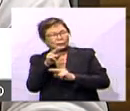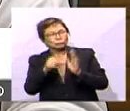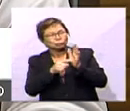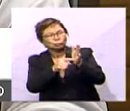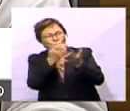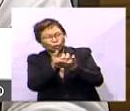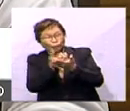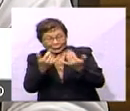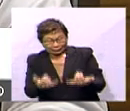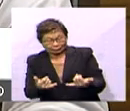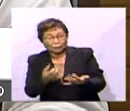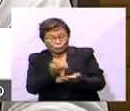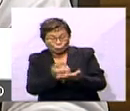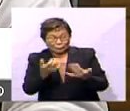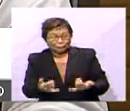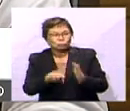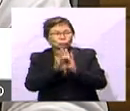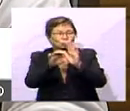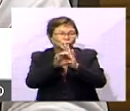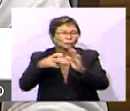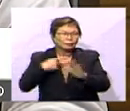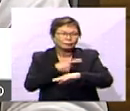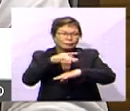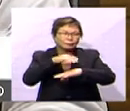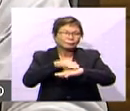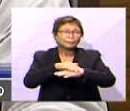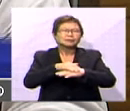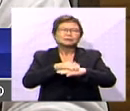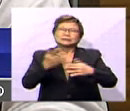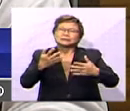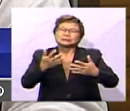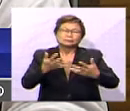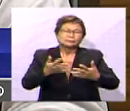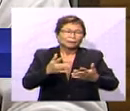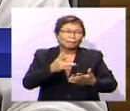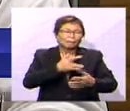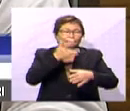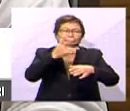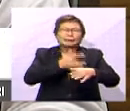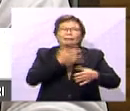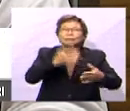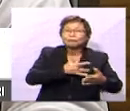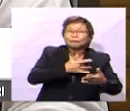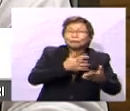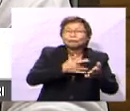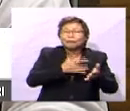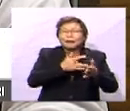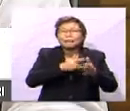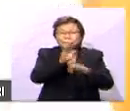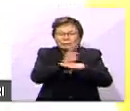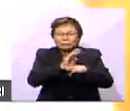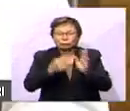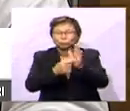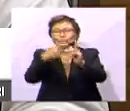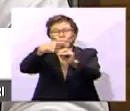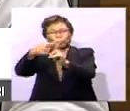semasa seperti apa kita panggil sebagai sentiments bisnes menunjukkan sesuatu yang